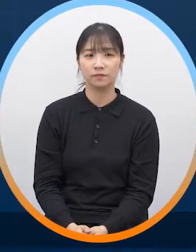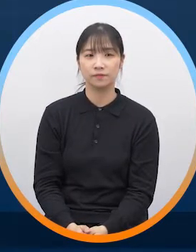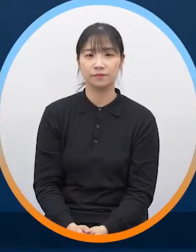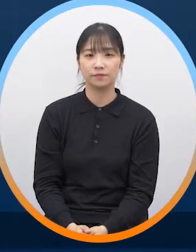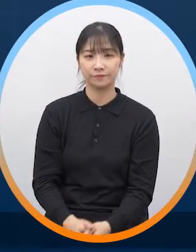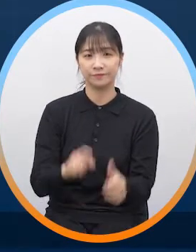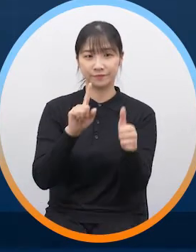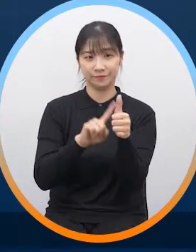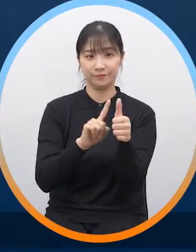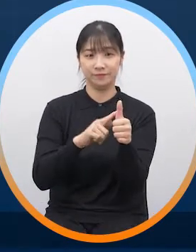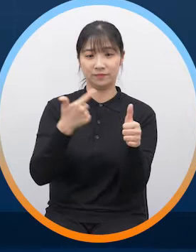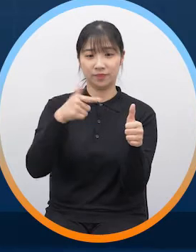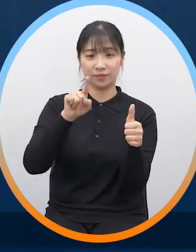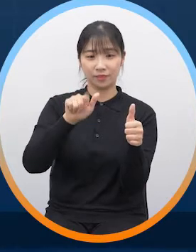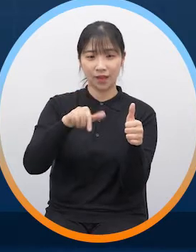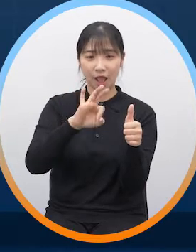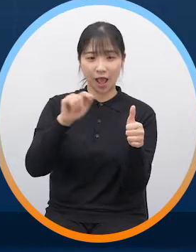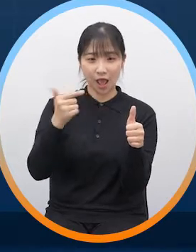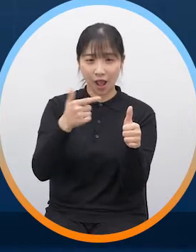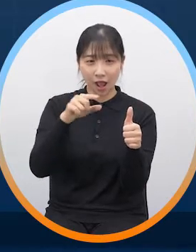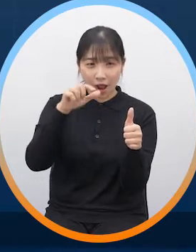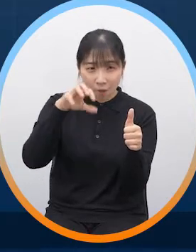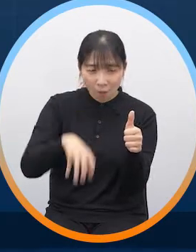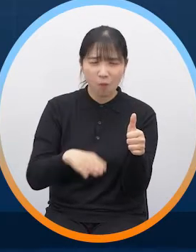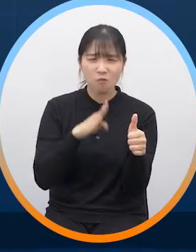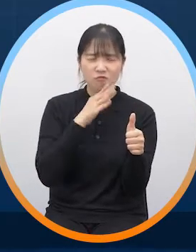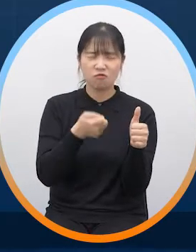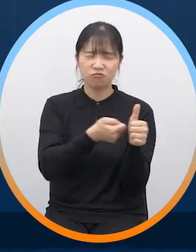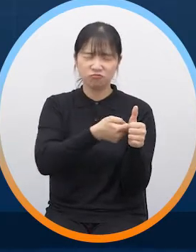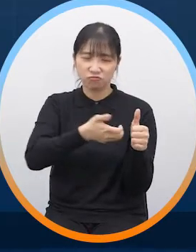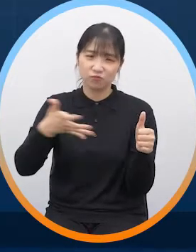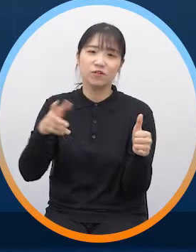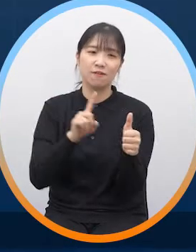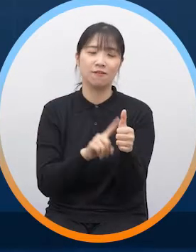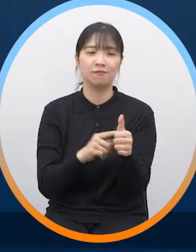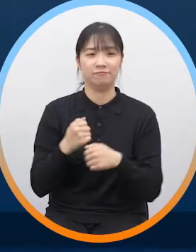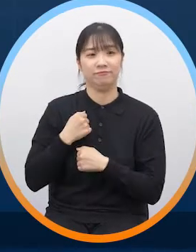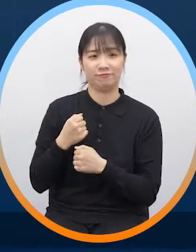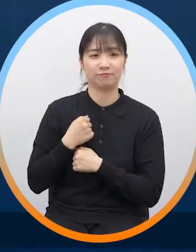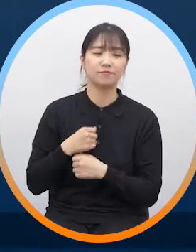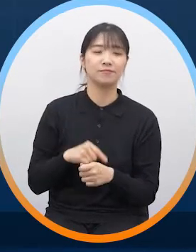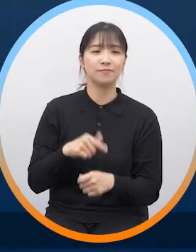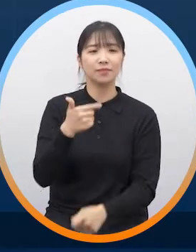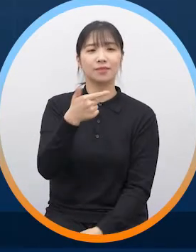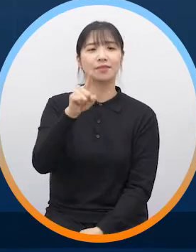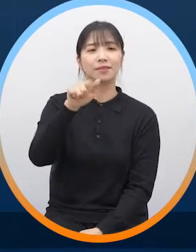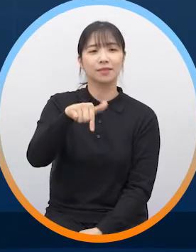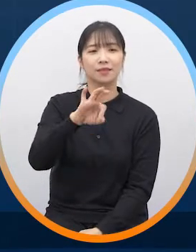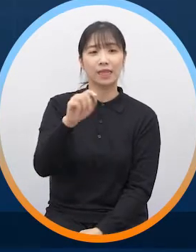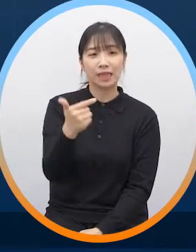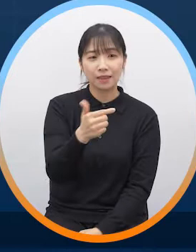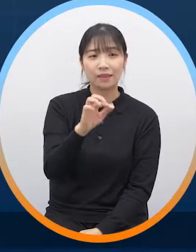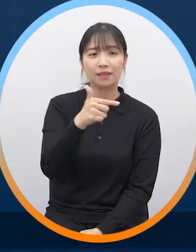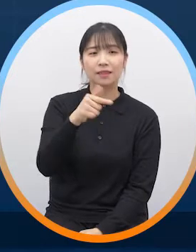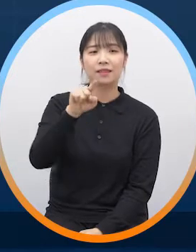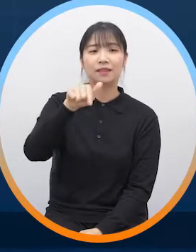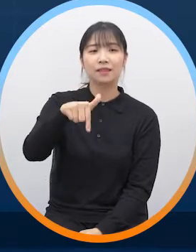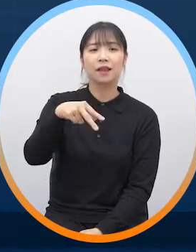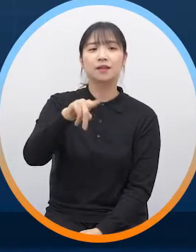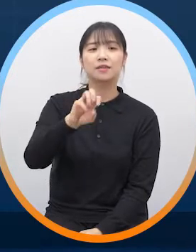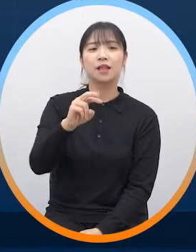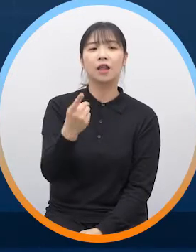정말 나간에 대해서는 유명한 장군이시고요. 나간 낙생동